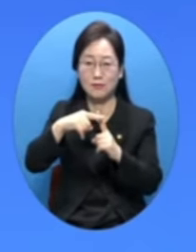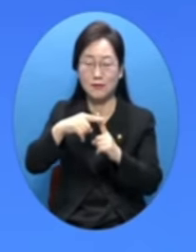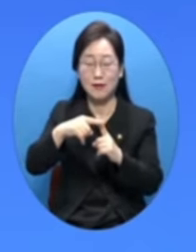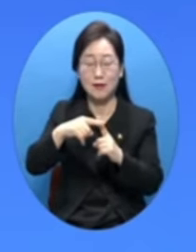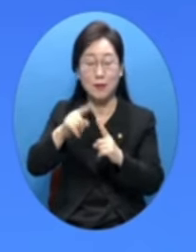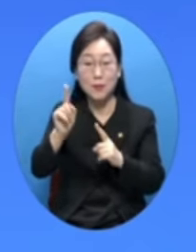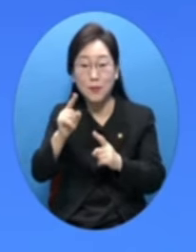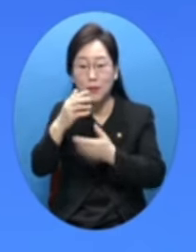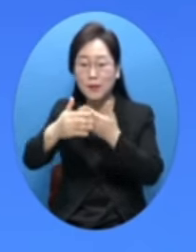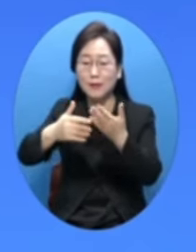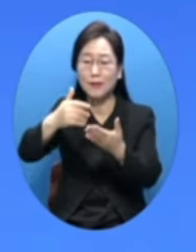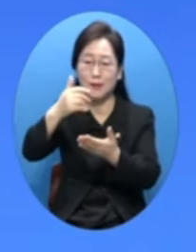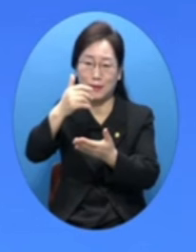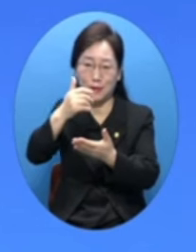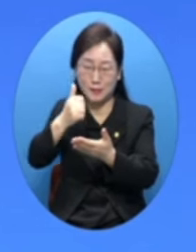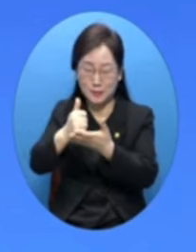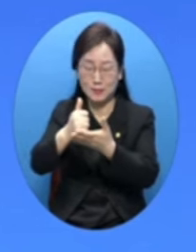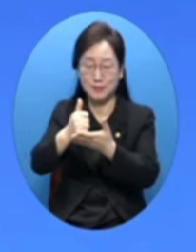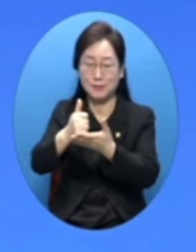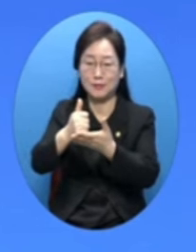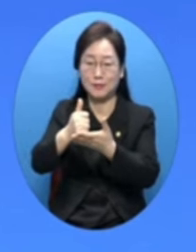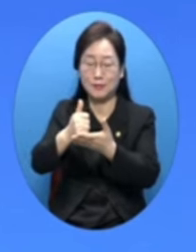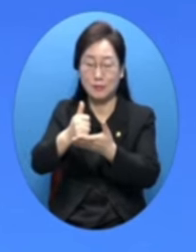하나님 앞에서 체험하는